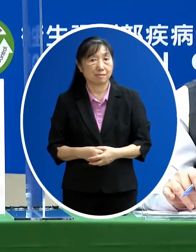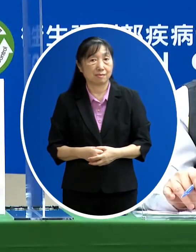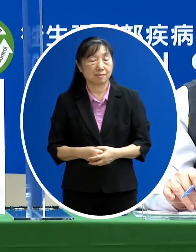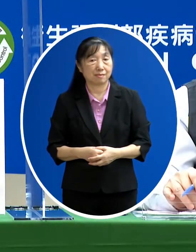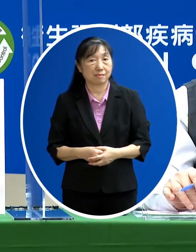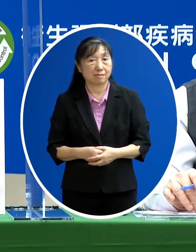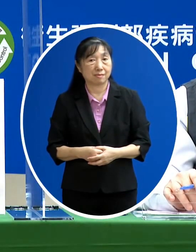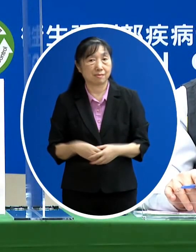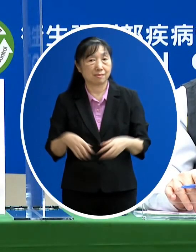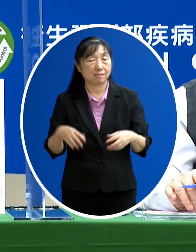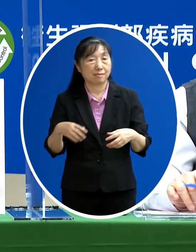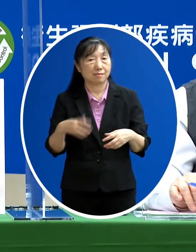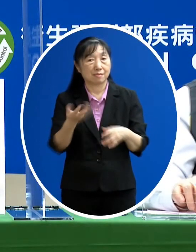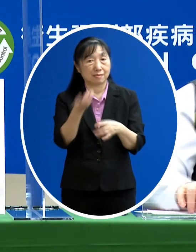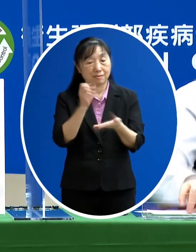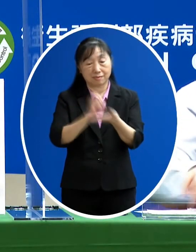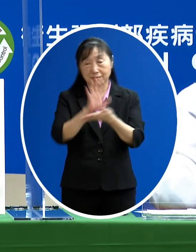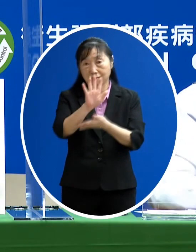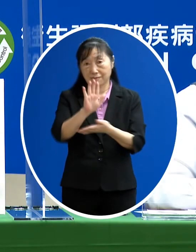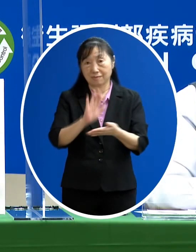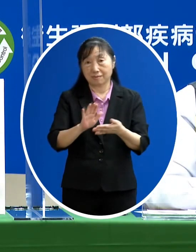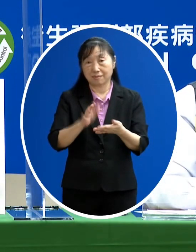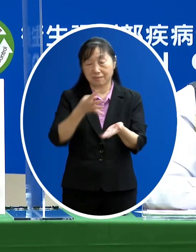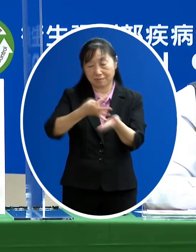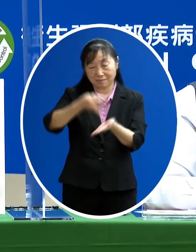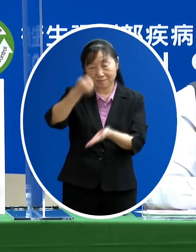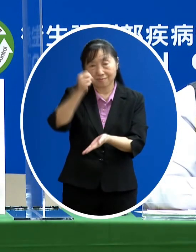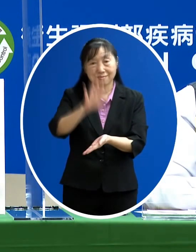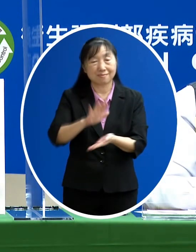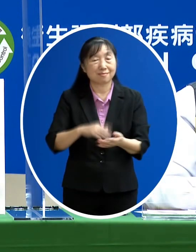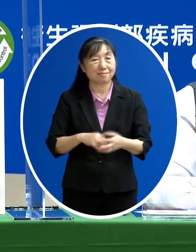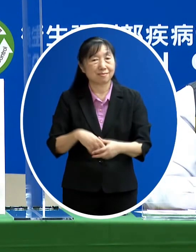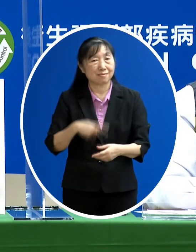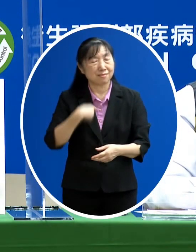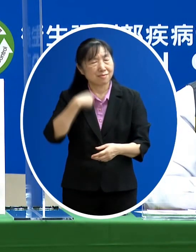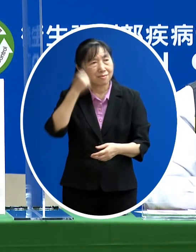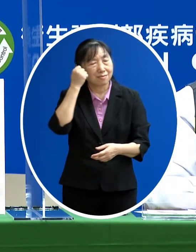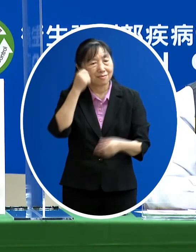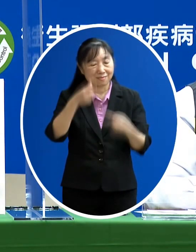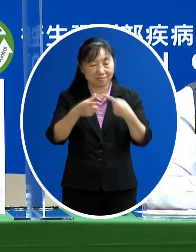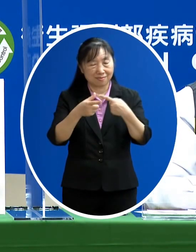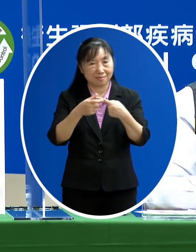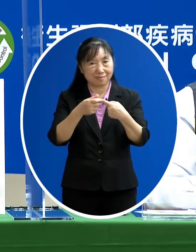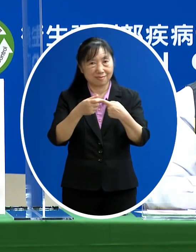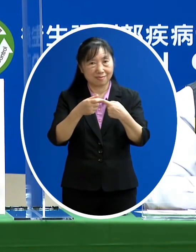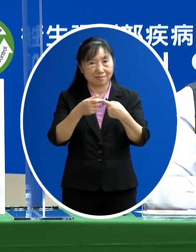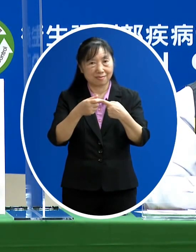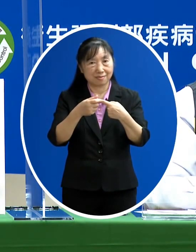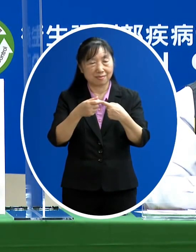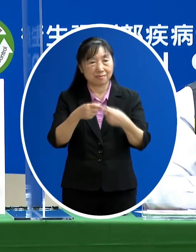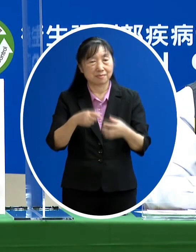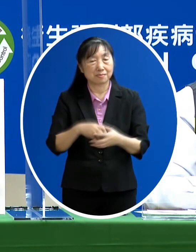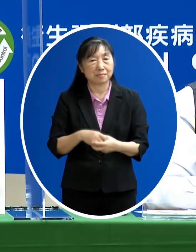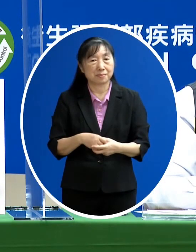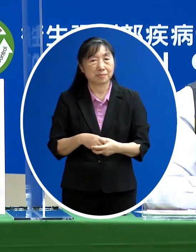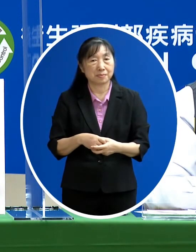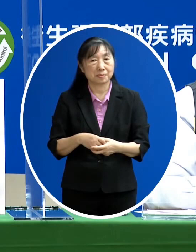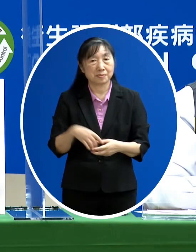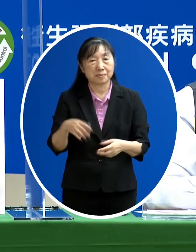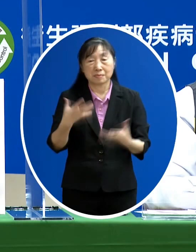第一个，我们大概也跟大家报告过很多次，我记得对你心，就第一个是第五类传染病是规